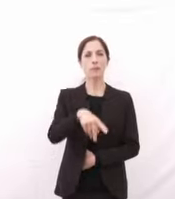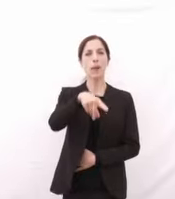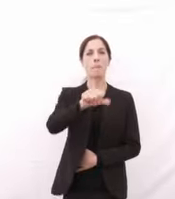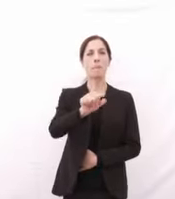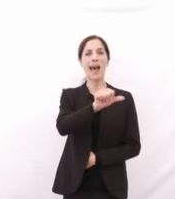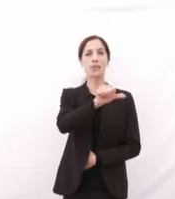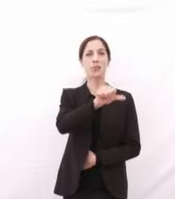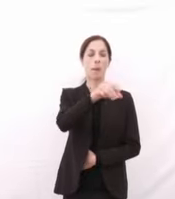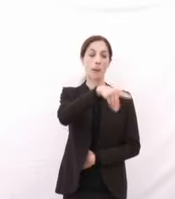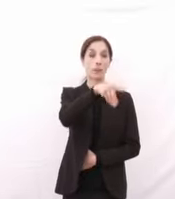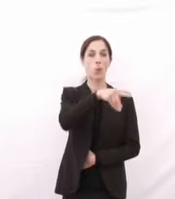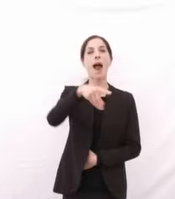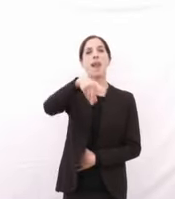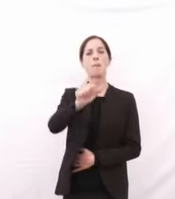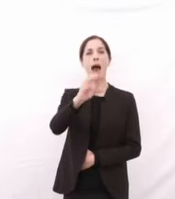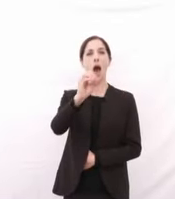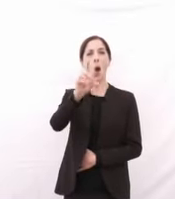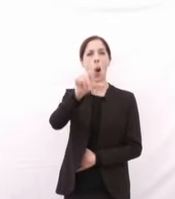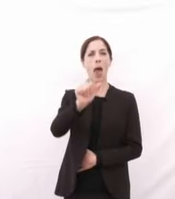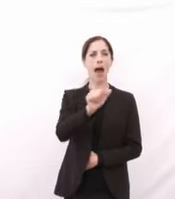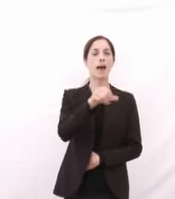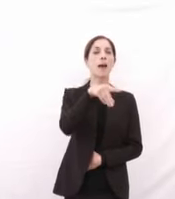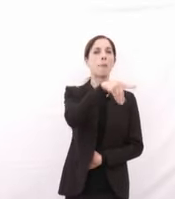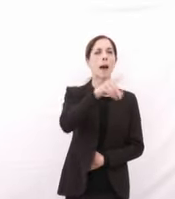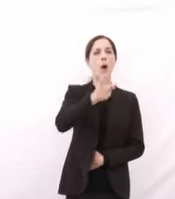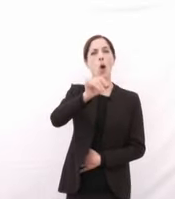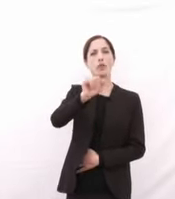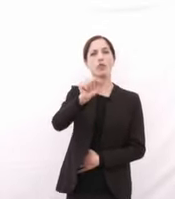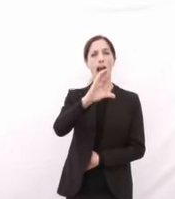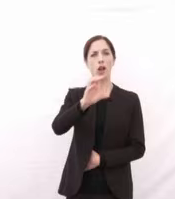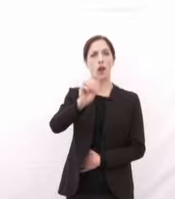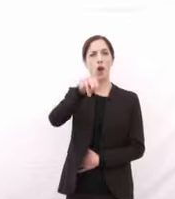Pasquale Paola. Paolo Giaccone.